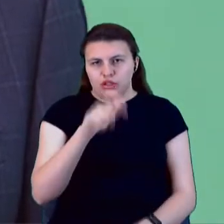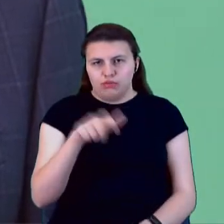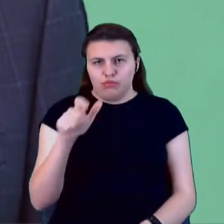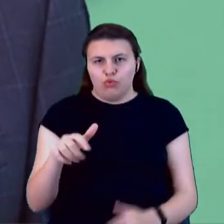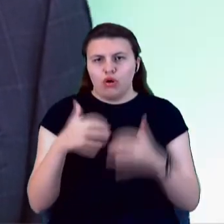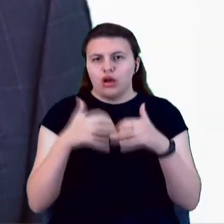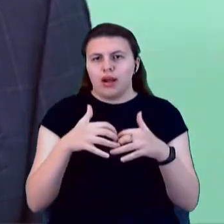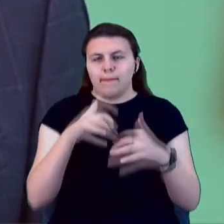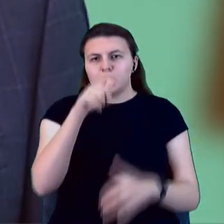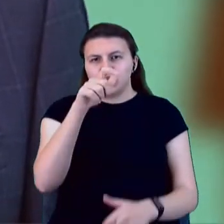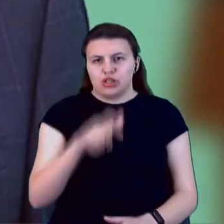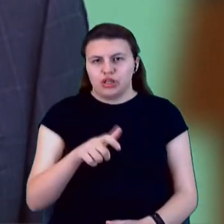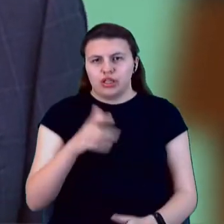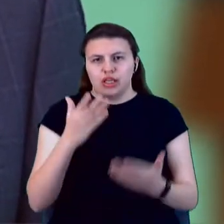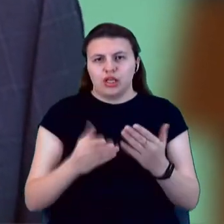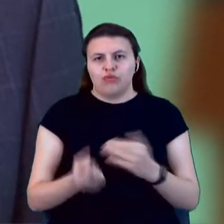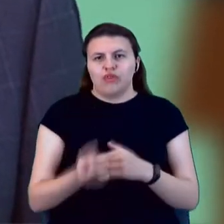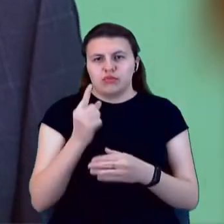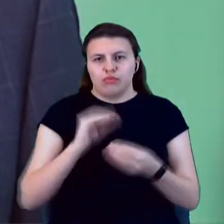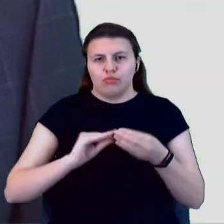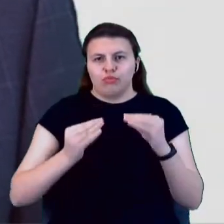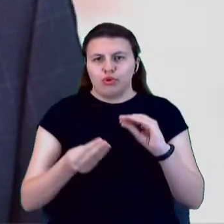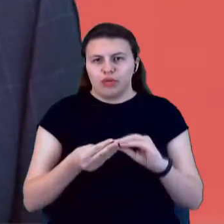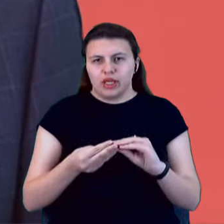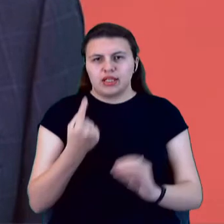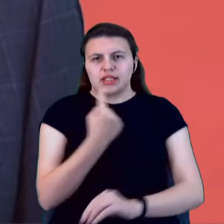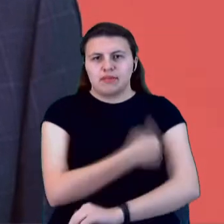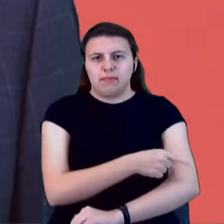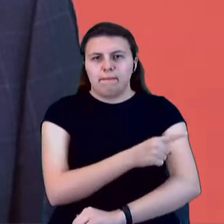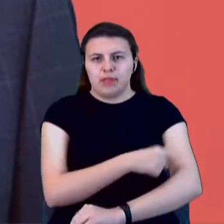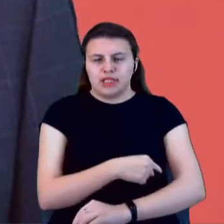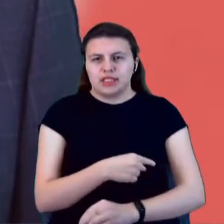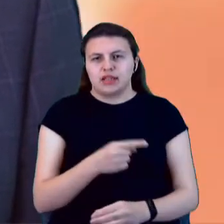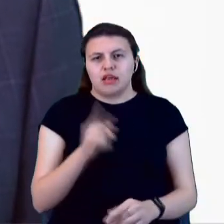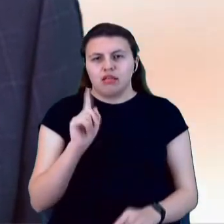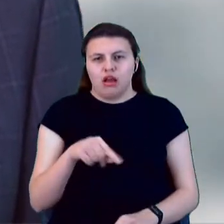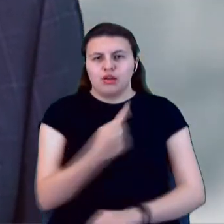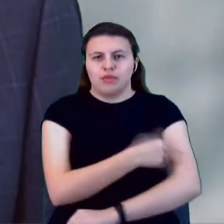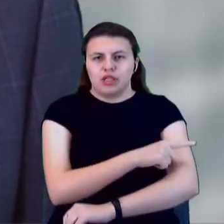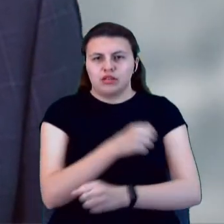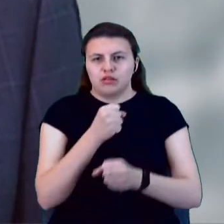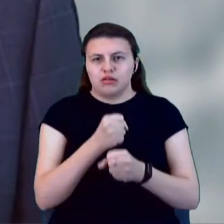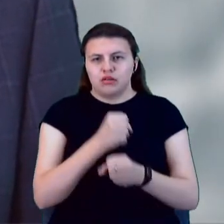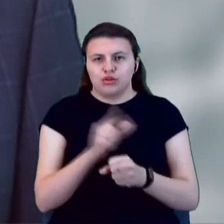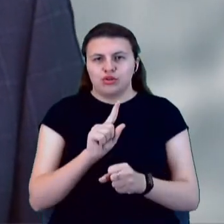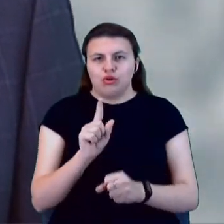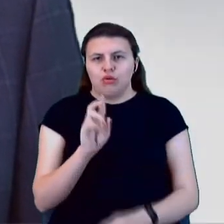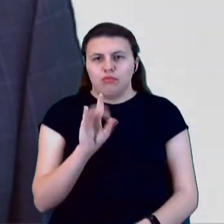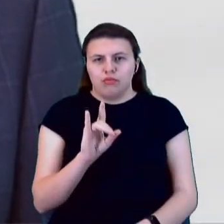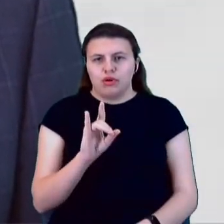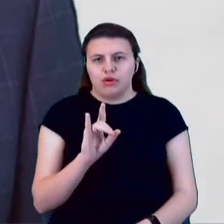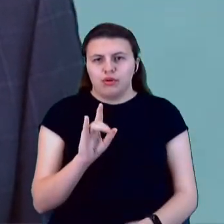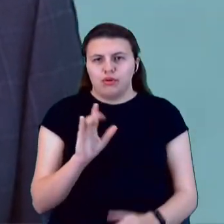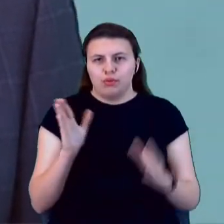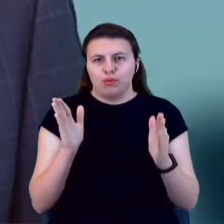краматорчанину, если у него возникли проблемы с медициной, а также и медицинскому работнику. Чтобы укоротить